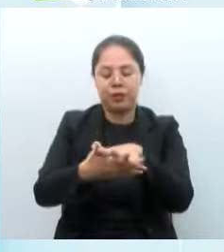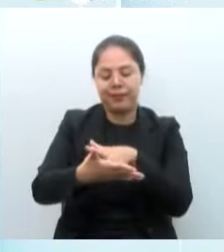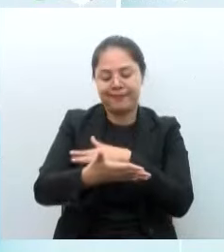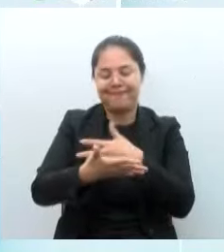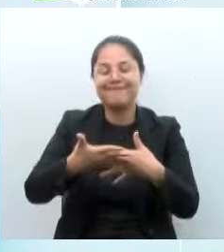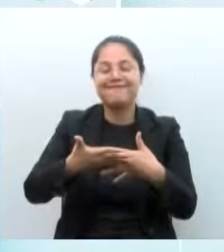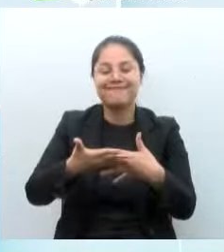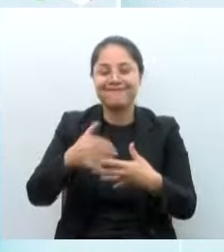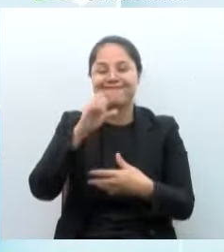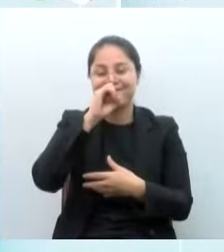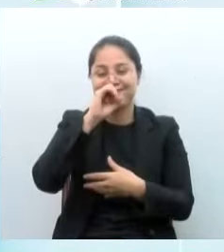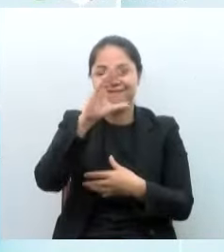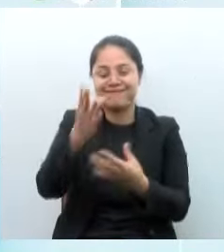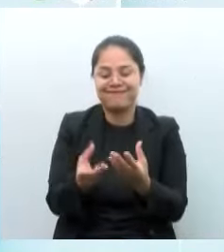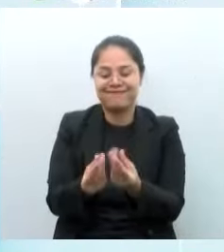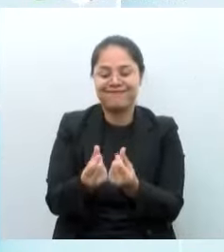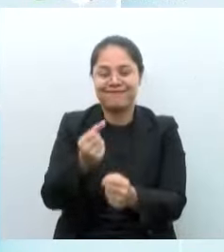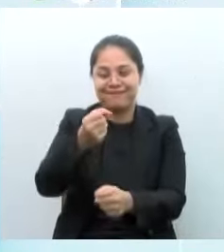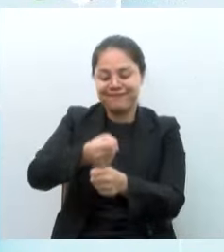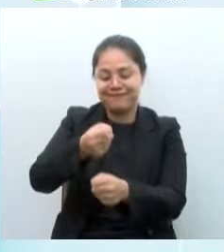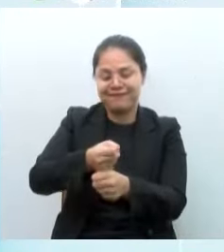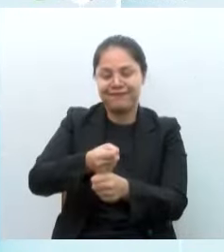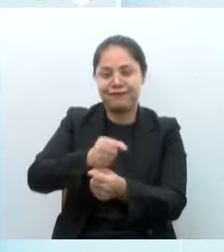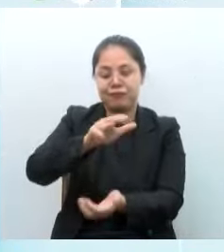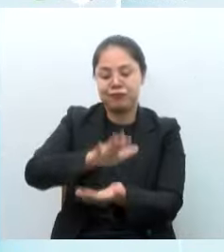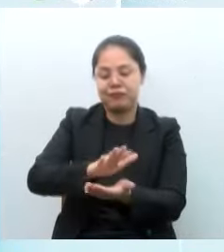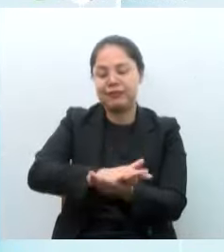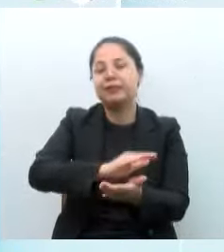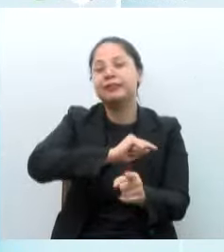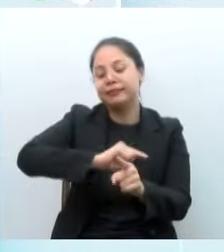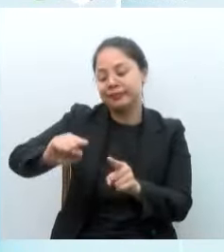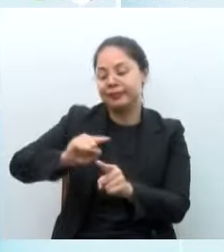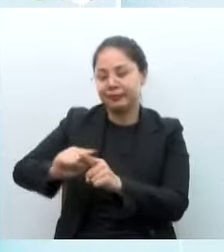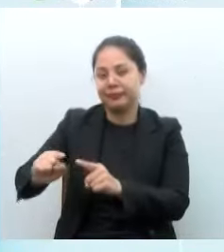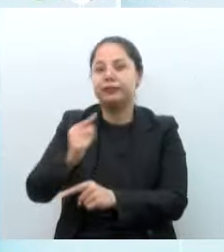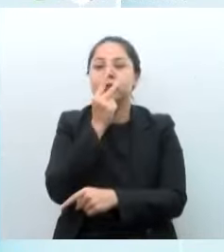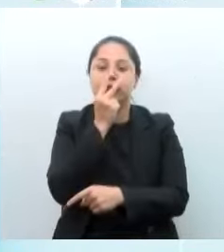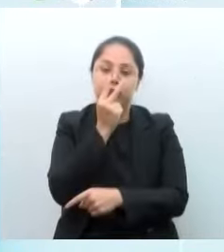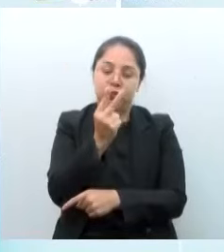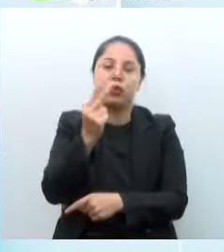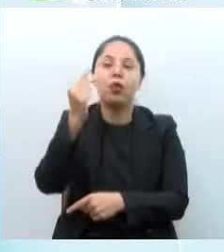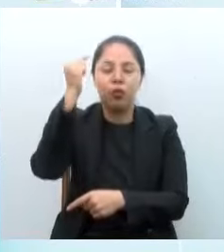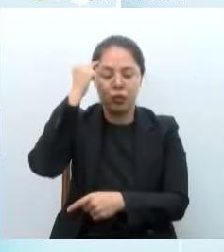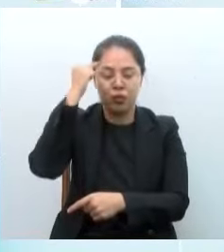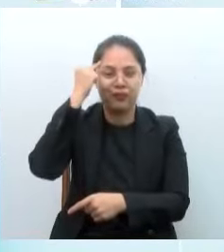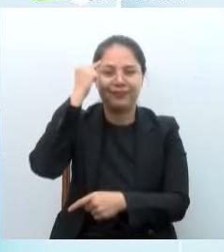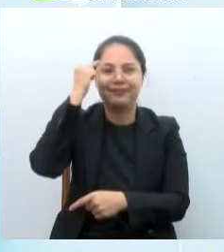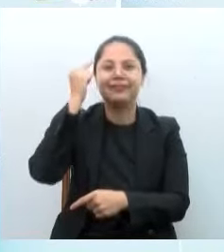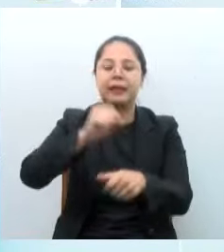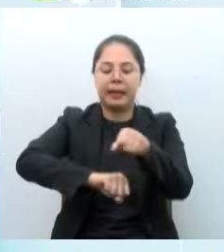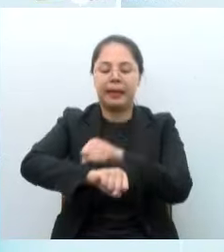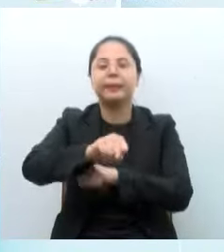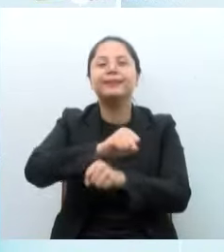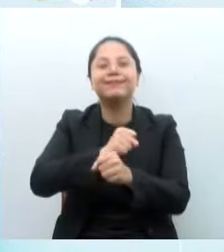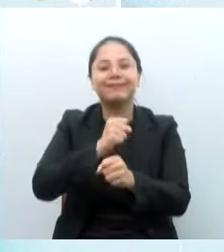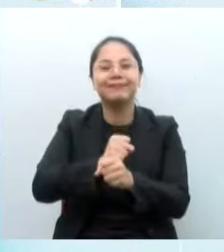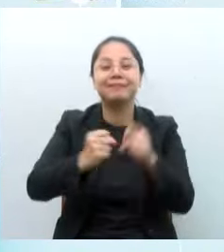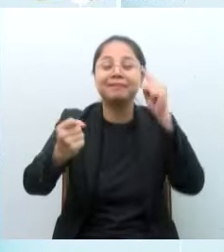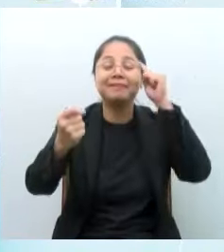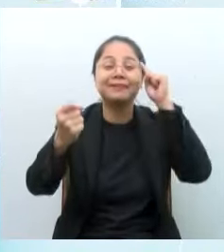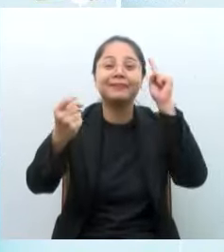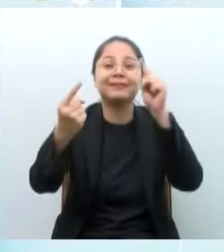ให้เขตแล้วก็โรงเรียนไปแล้วนะครับได้รับทราบเพื่อจะปฏิบัติตามแนวทางนี้ซึ่งเป้าหมาย